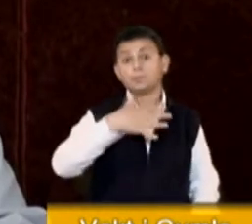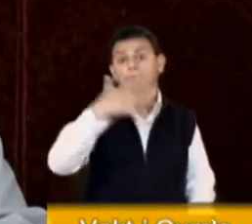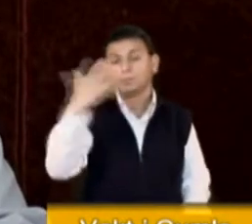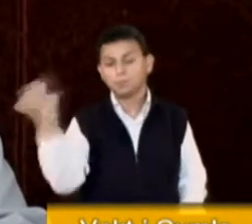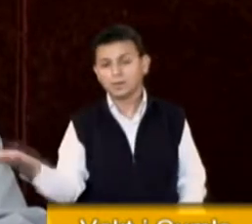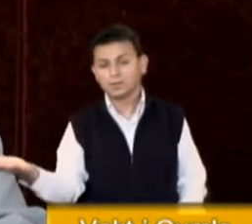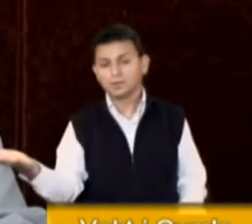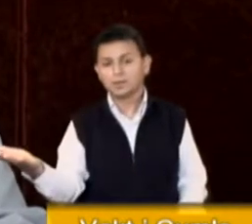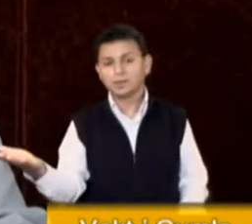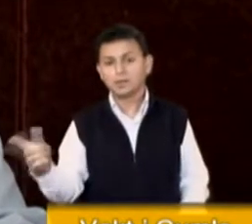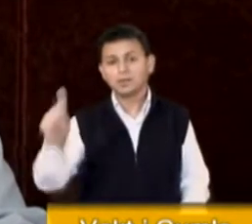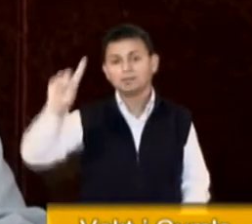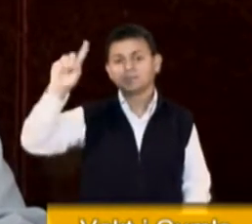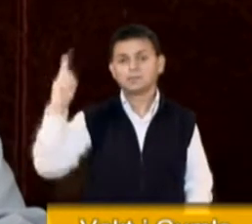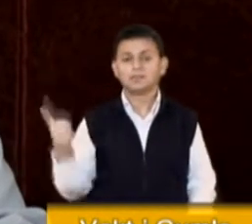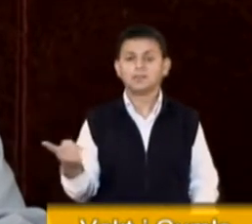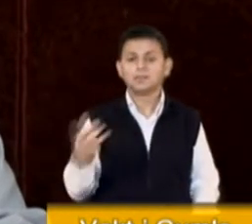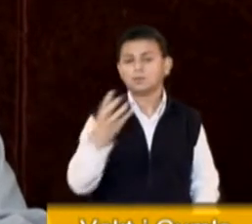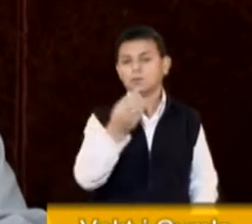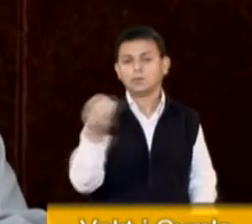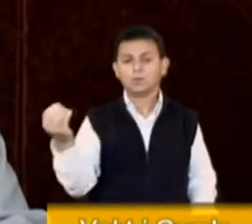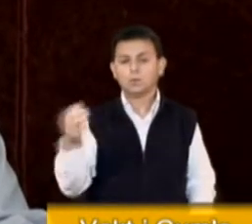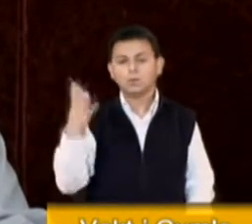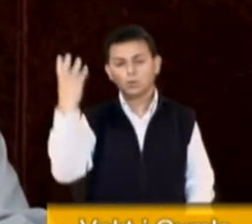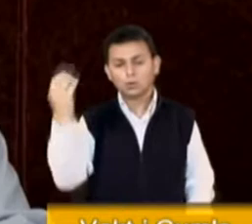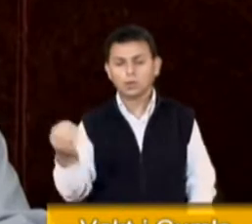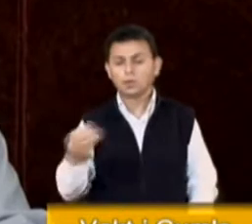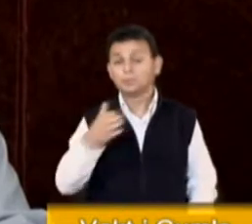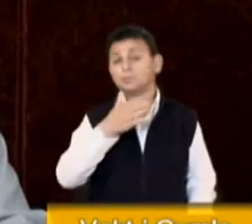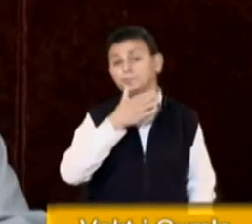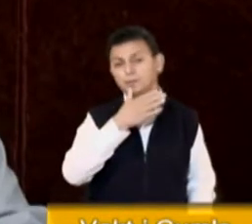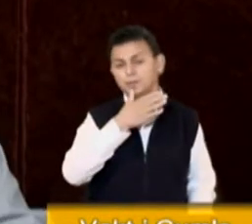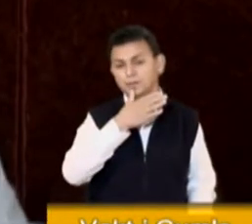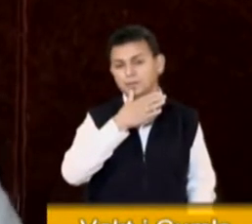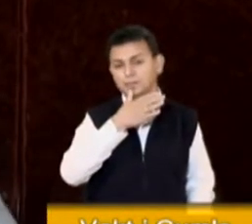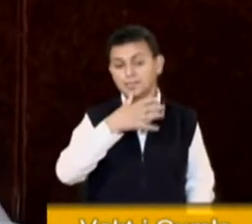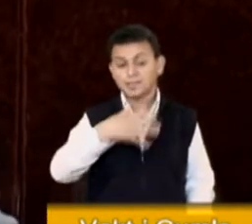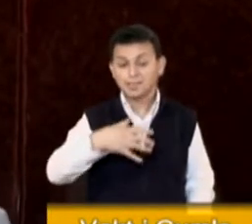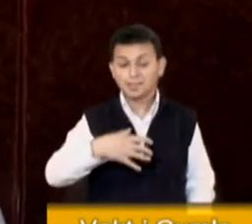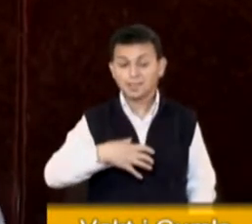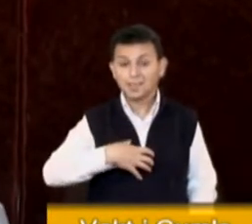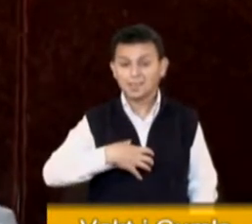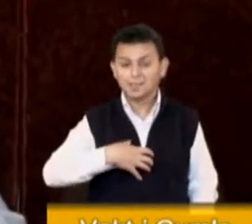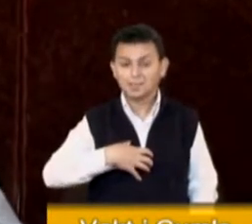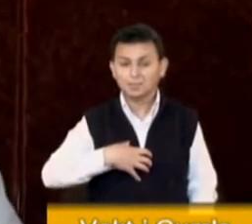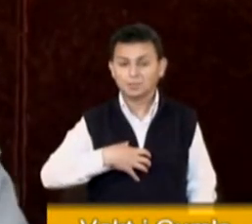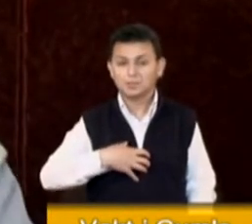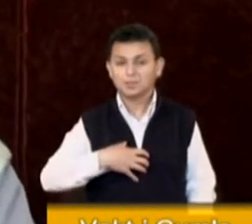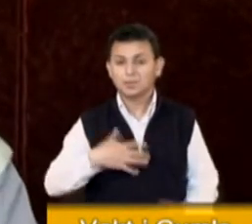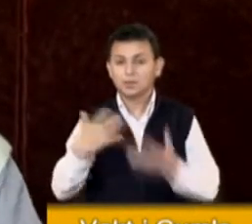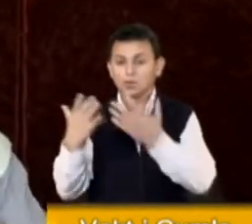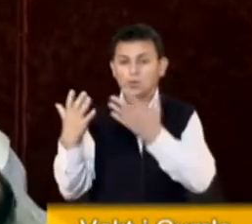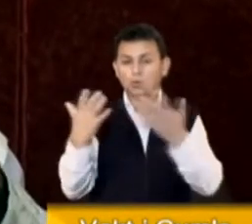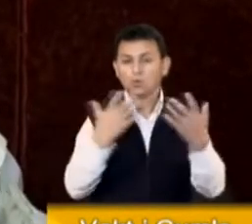kendimizin okuması demek ki tavsiye ediliyor. Bir cinci bulmak, bir medyun bulmak, bağışlayın